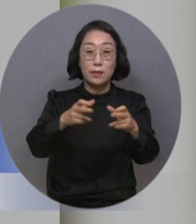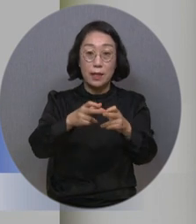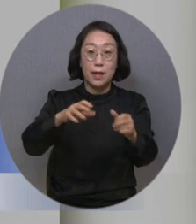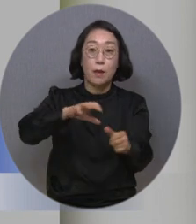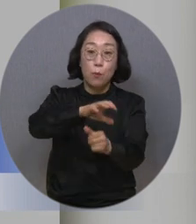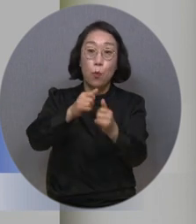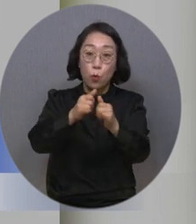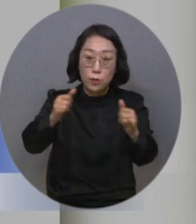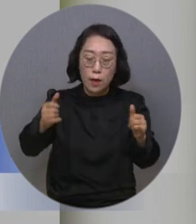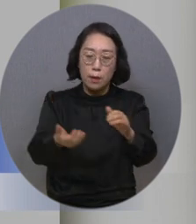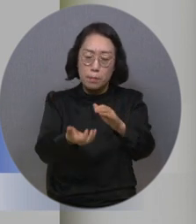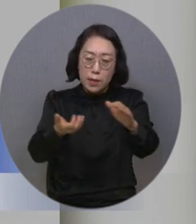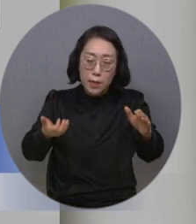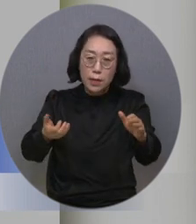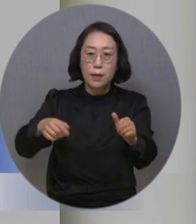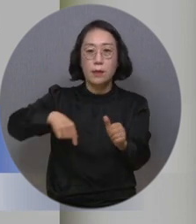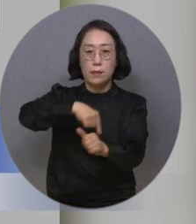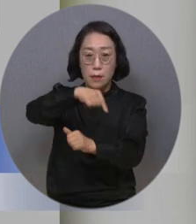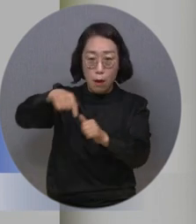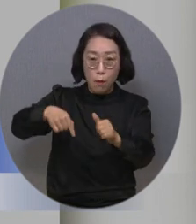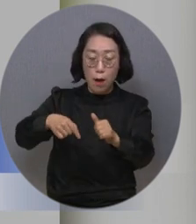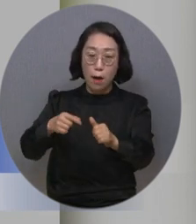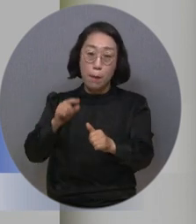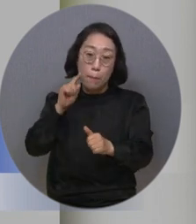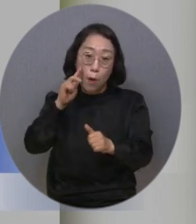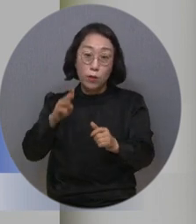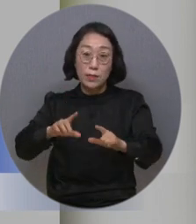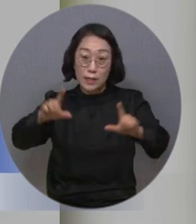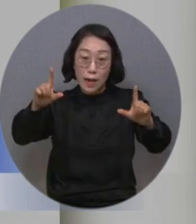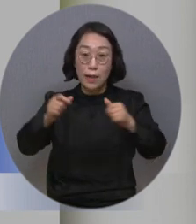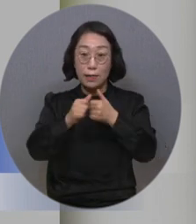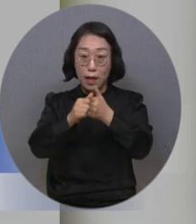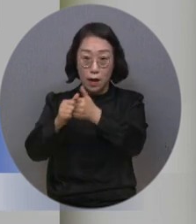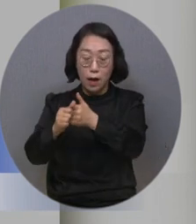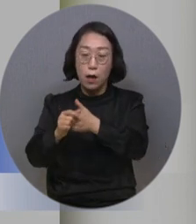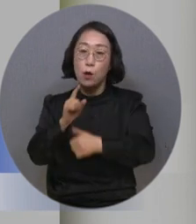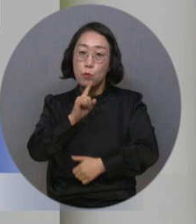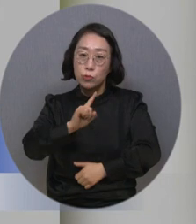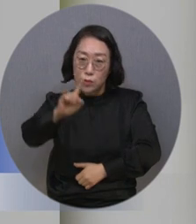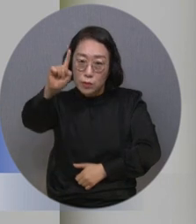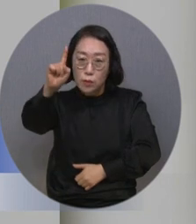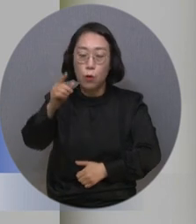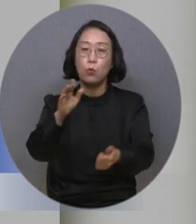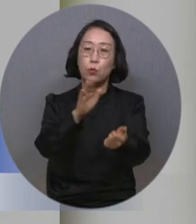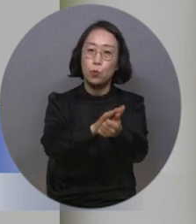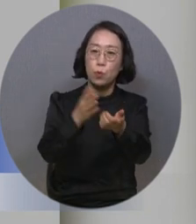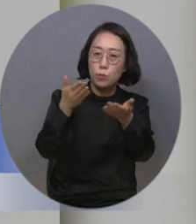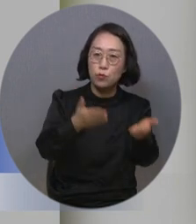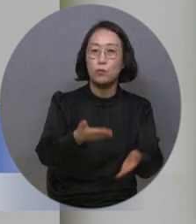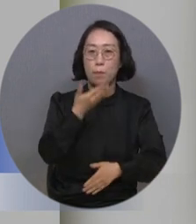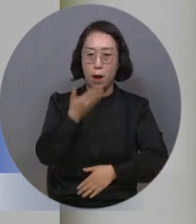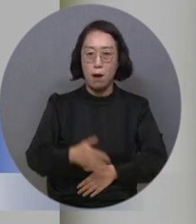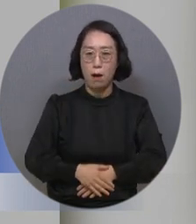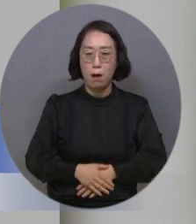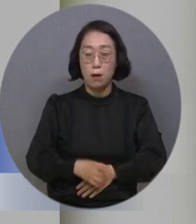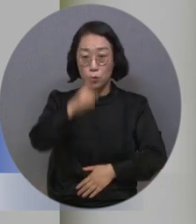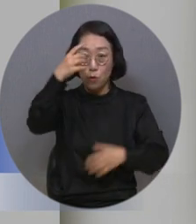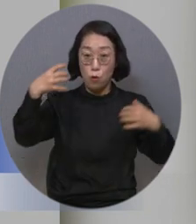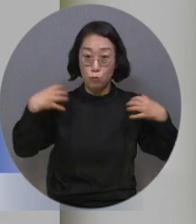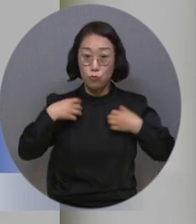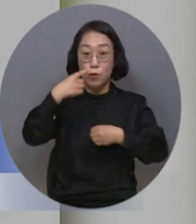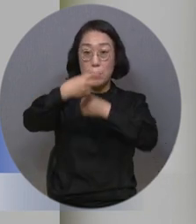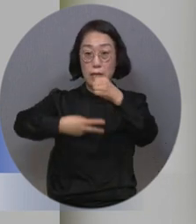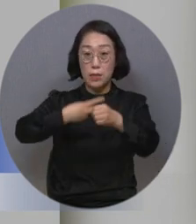긴급상황별로 미리 정해진 일수에 따라 긴급 돌봄 서비스를 신청할 수 있는데요 정부는 2년간의